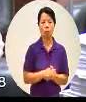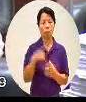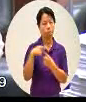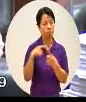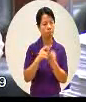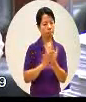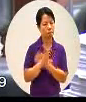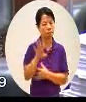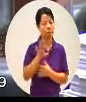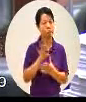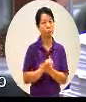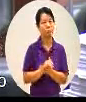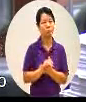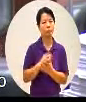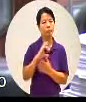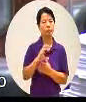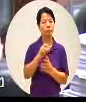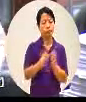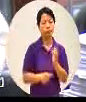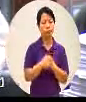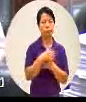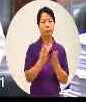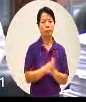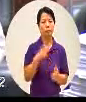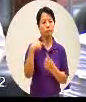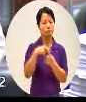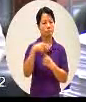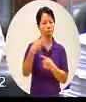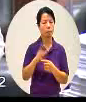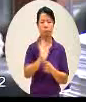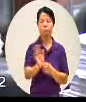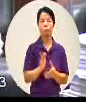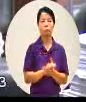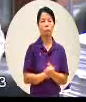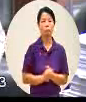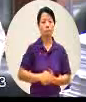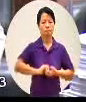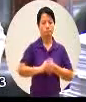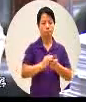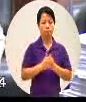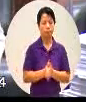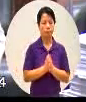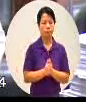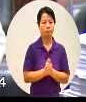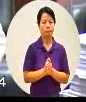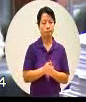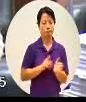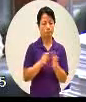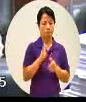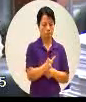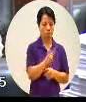他的方案，恁拢连研究都无爱去研究。一意孤行一定要在这里做，